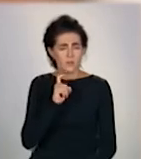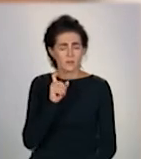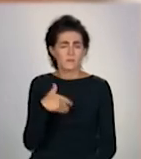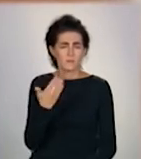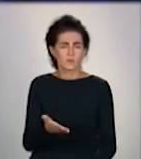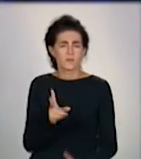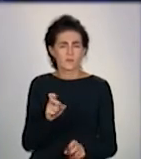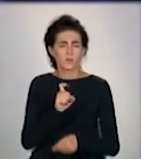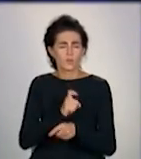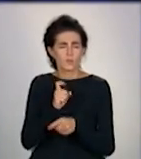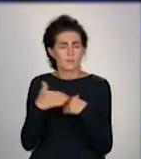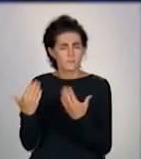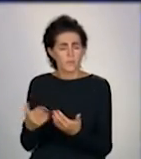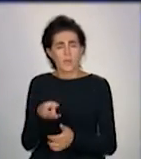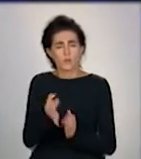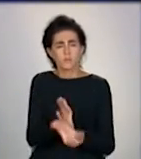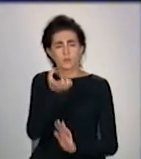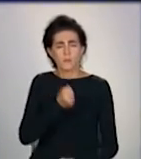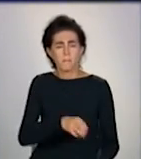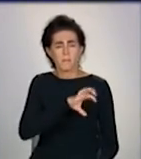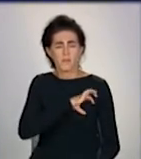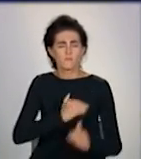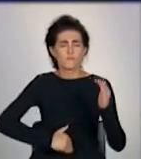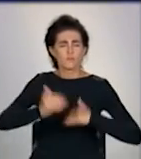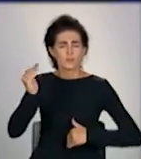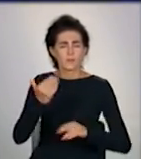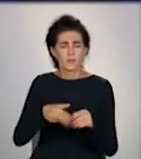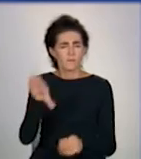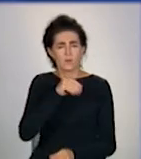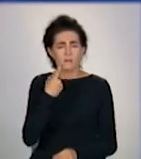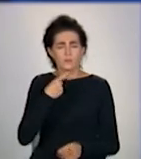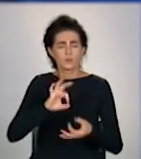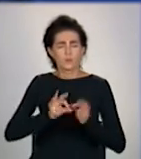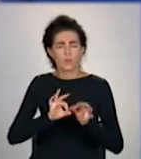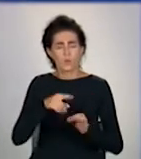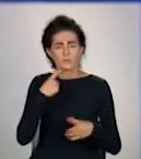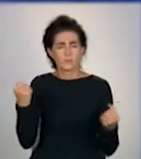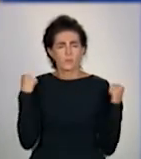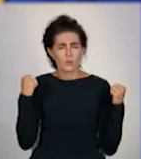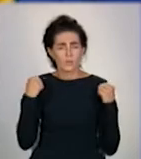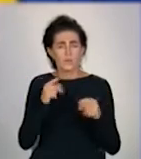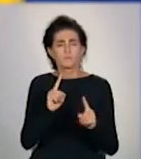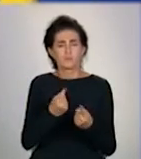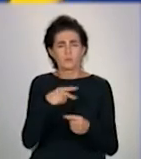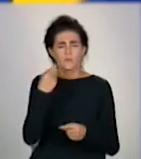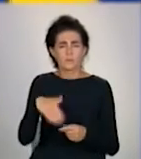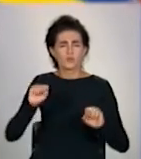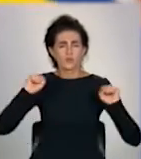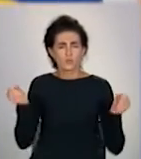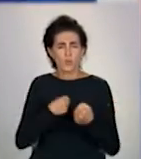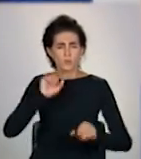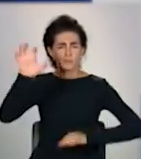З українського Донецька. Проте здобувати медалі найвищого гатунку складно, каже спортсмен. По-перше, через непередбачуваність